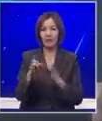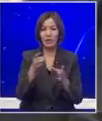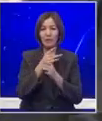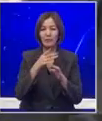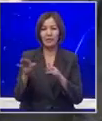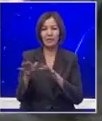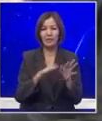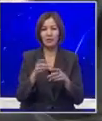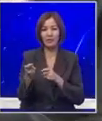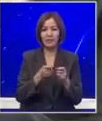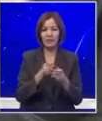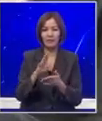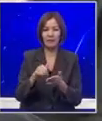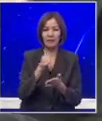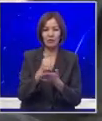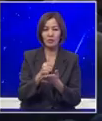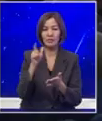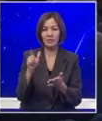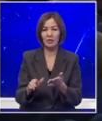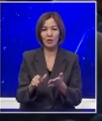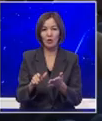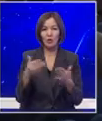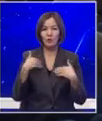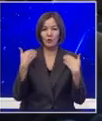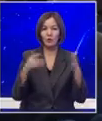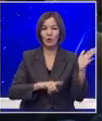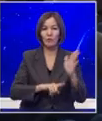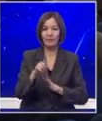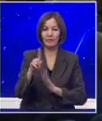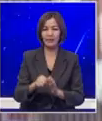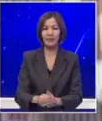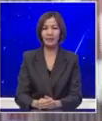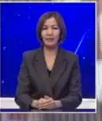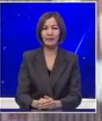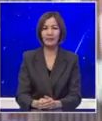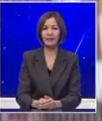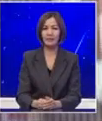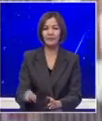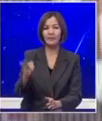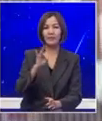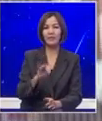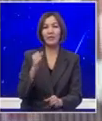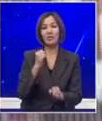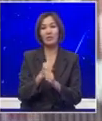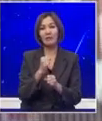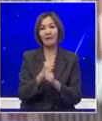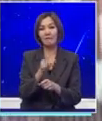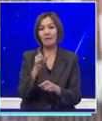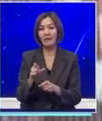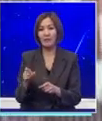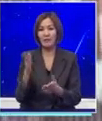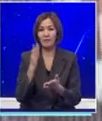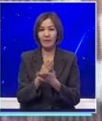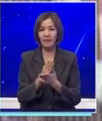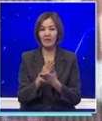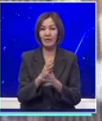Осылай деген басқарма басшысы шара басын өз құттықтауымен бастады. Тарихты жасайтын азаматтар бар, адам бар,